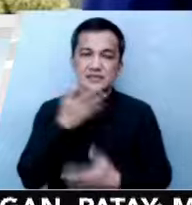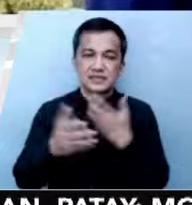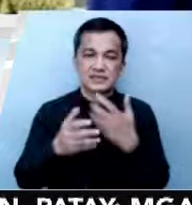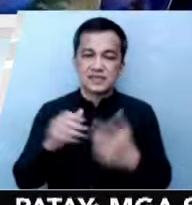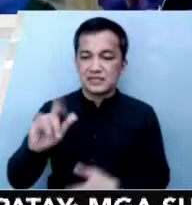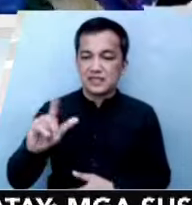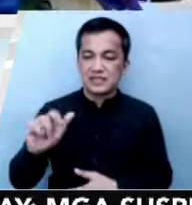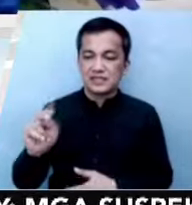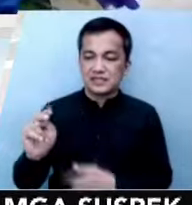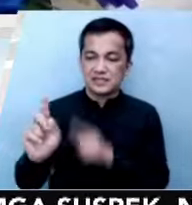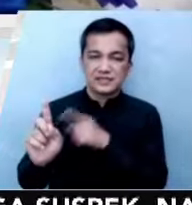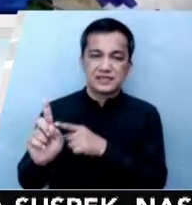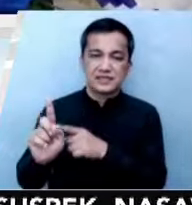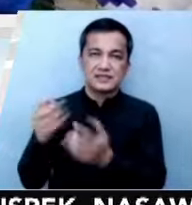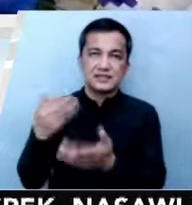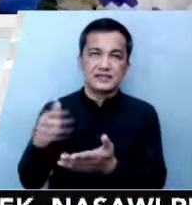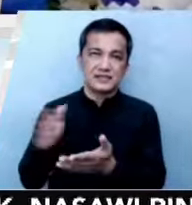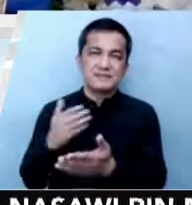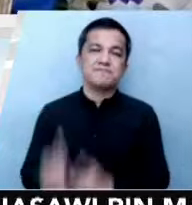song number.